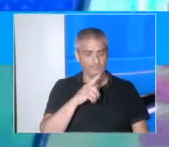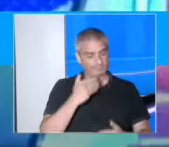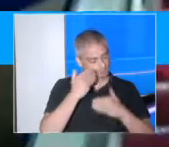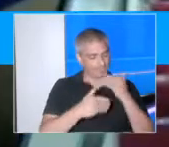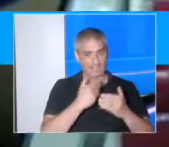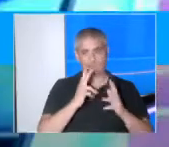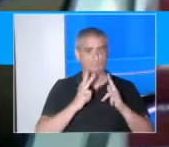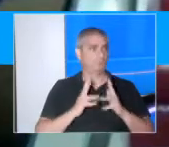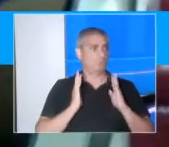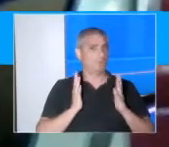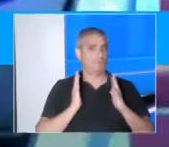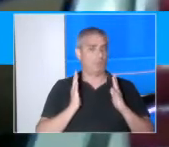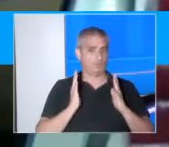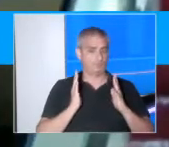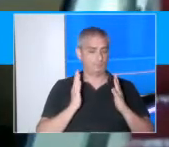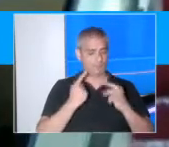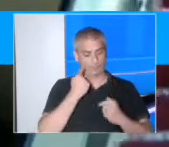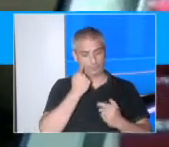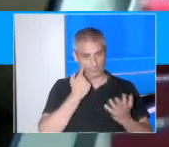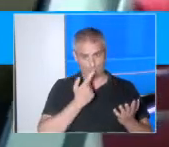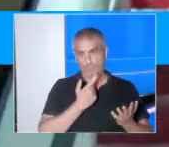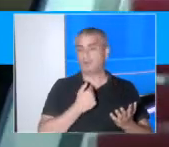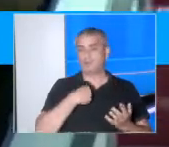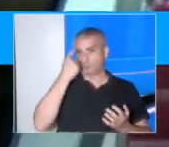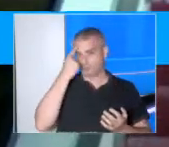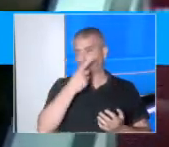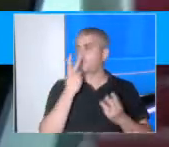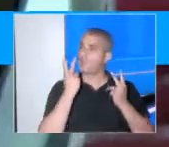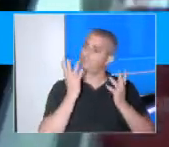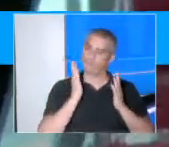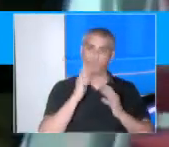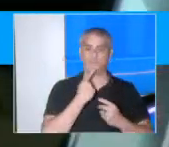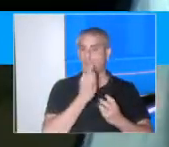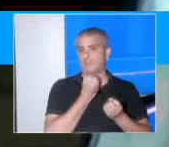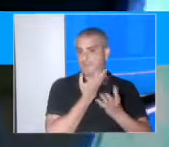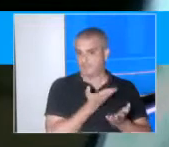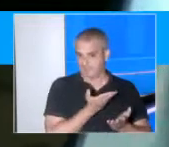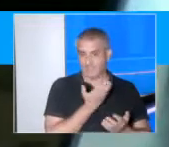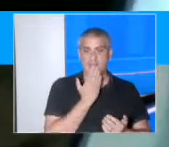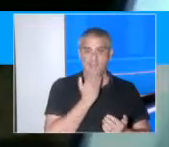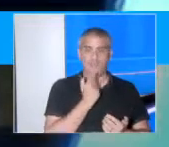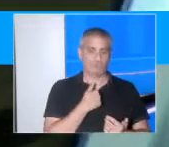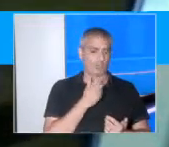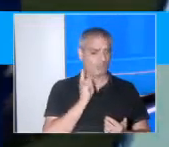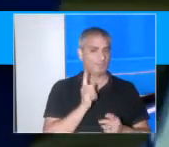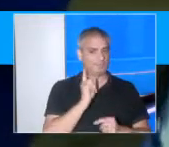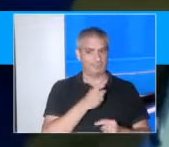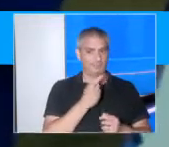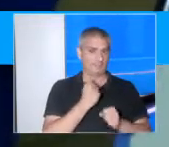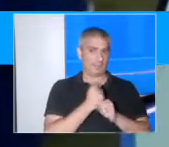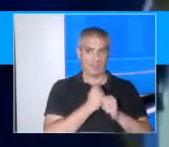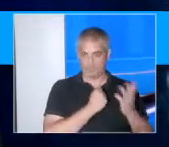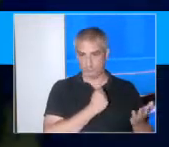מקדם בצורה מאוד מרשימה, אז אנחנו חושבים שזה חשוב גם להעביר מסר לישראל, שאנחנו גם צריכים לעמוד